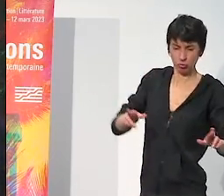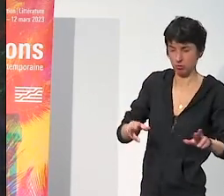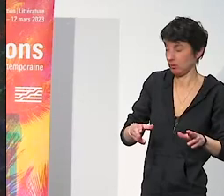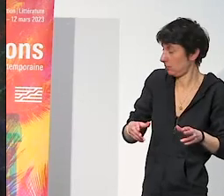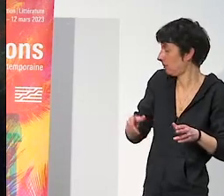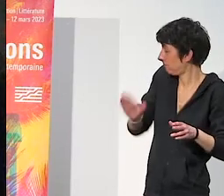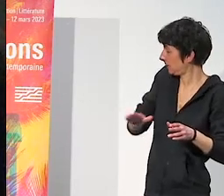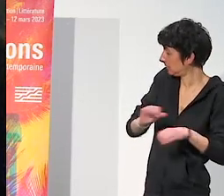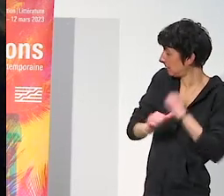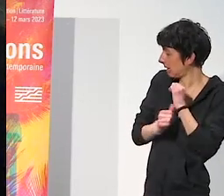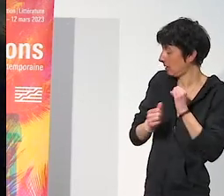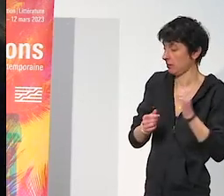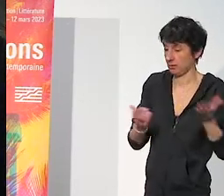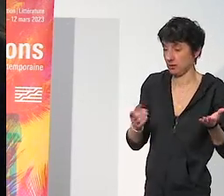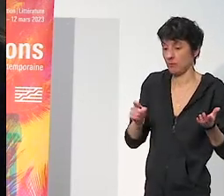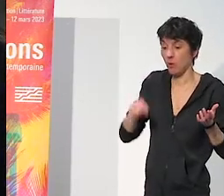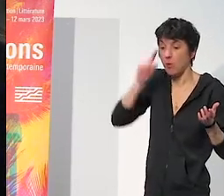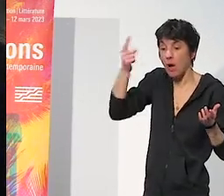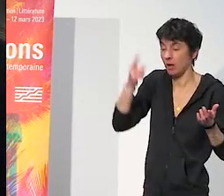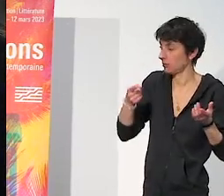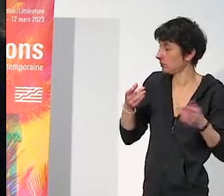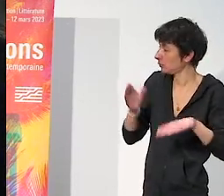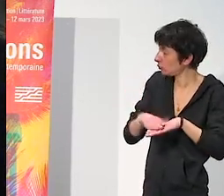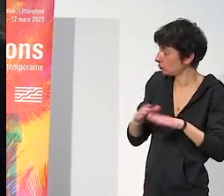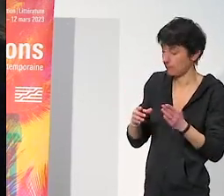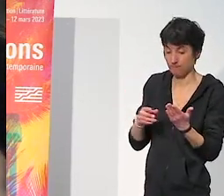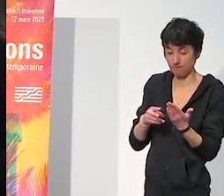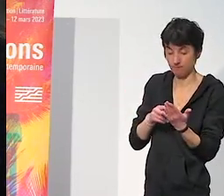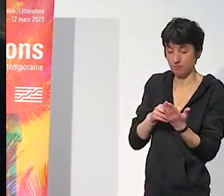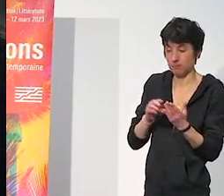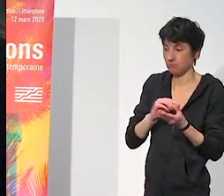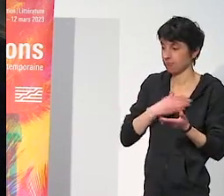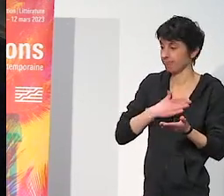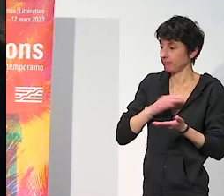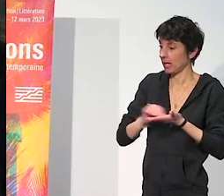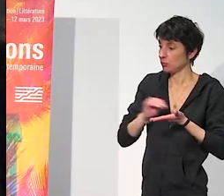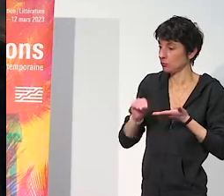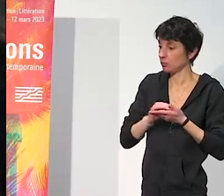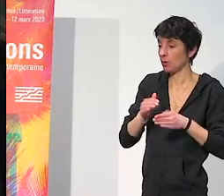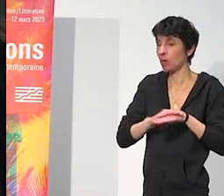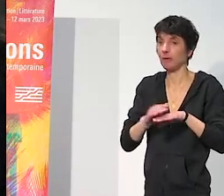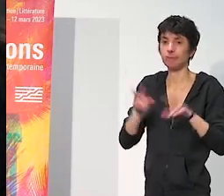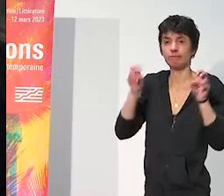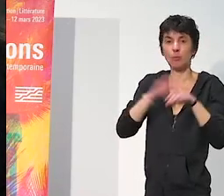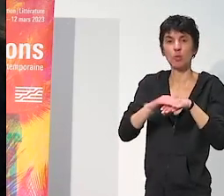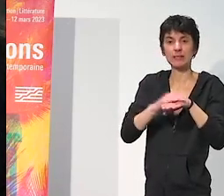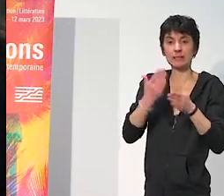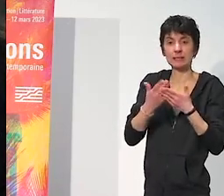aussi. Oui, ça serait quelque chose de crédible. Donc, dans ce sens, l'écriture politique, enfin, si c'est